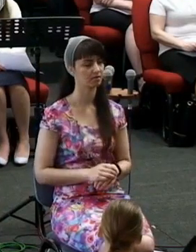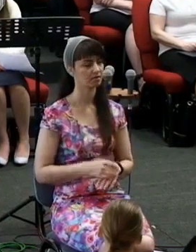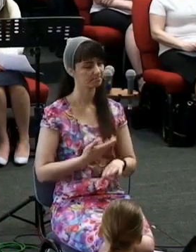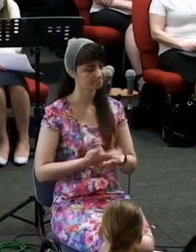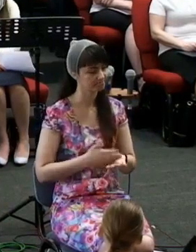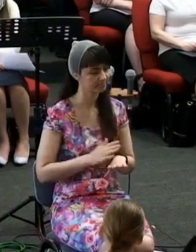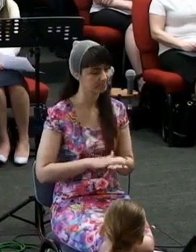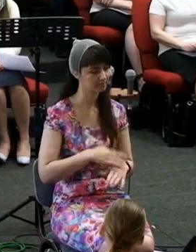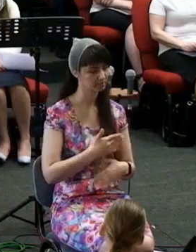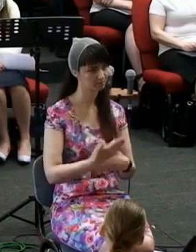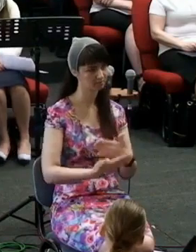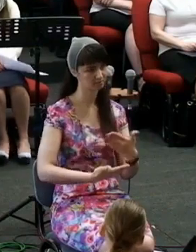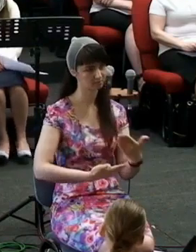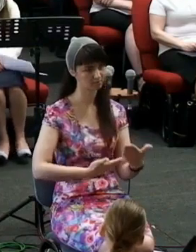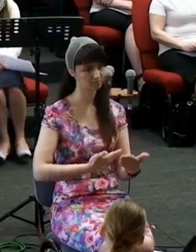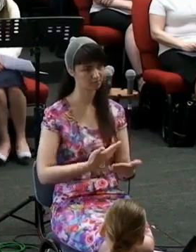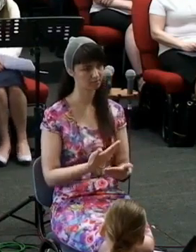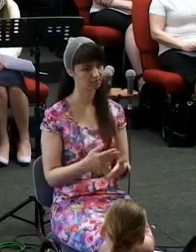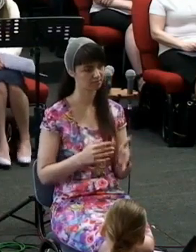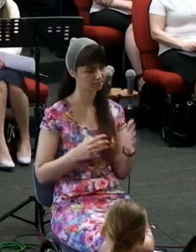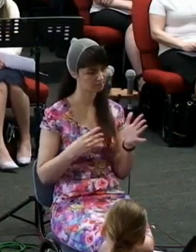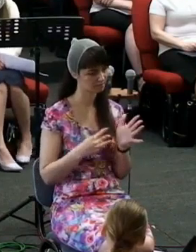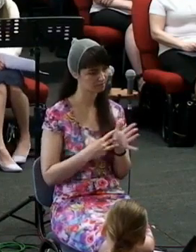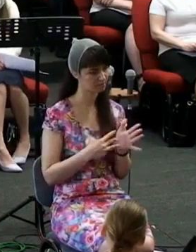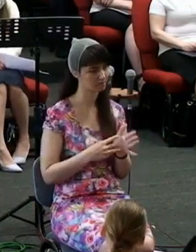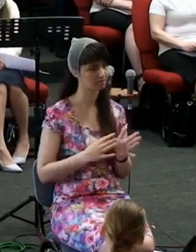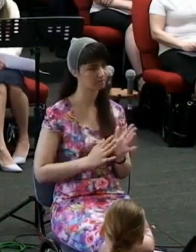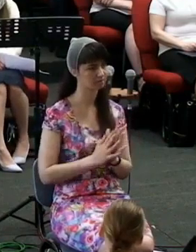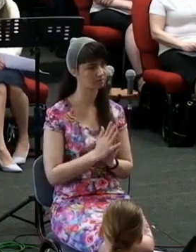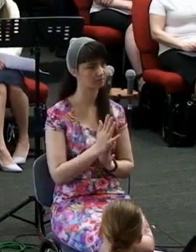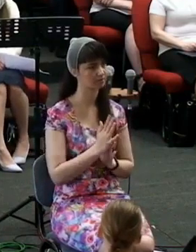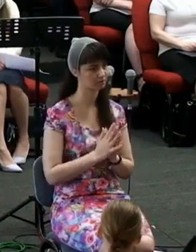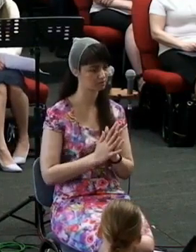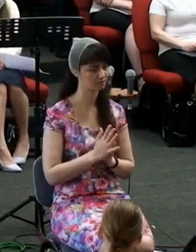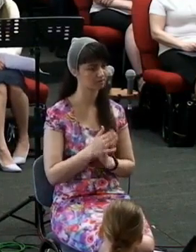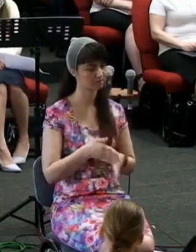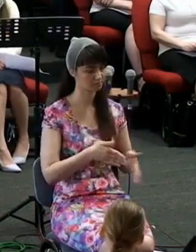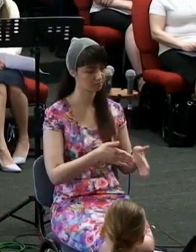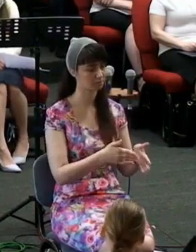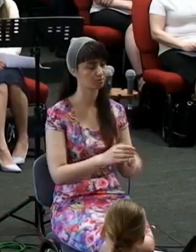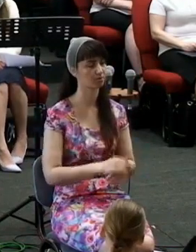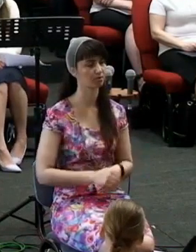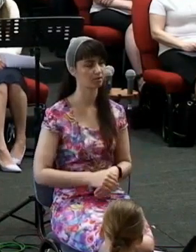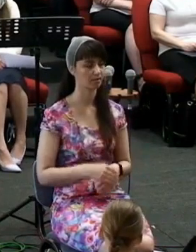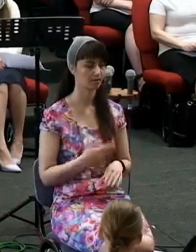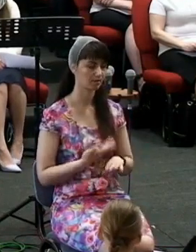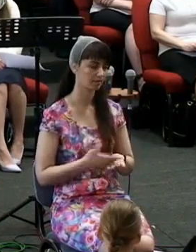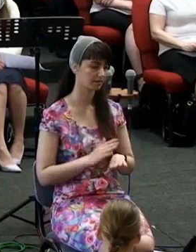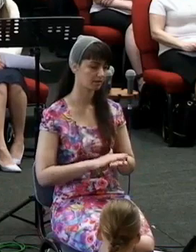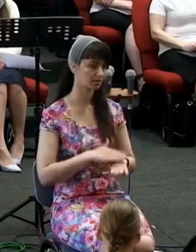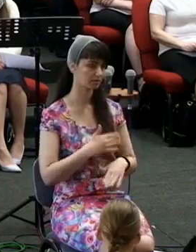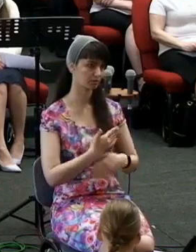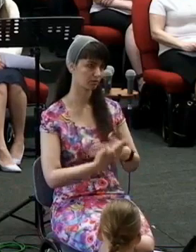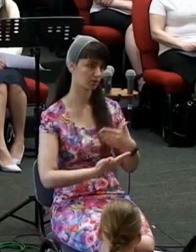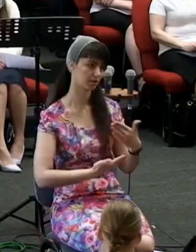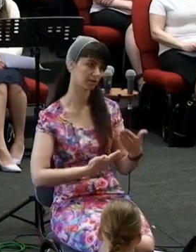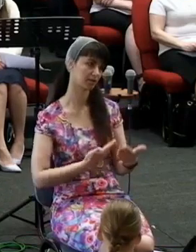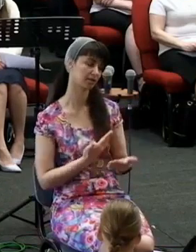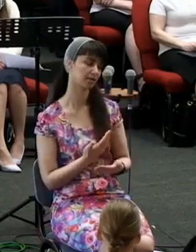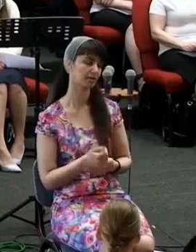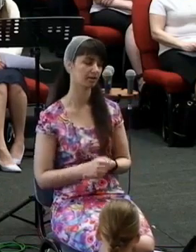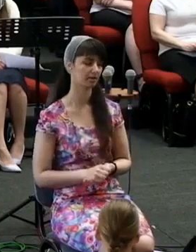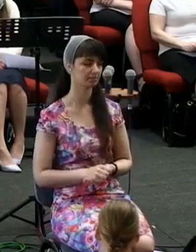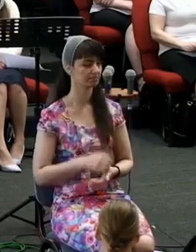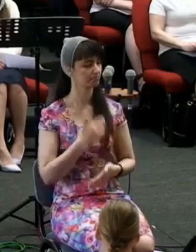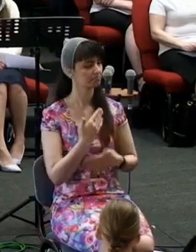нього пройти, бо терен на ній виростає, нелегко крізь нього пройти.